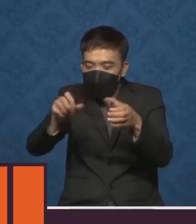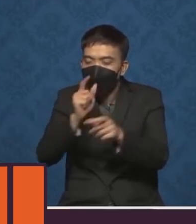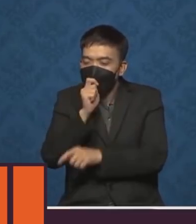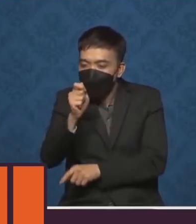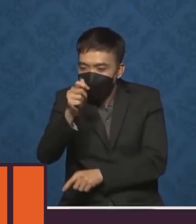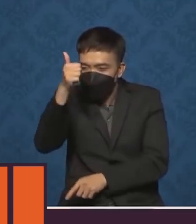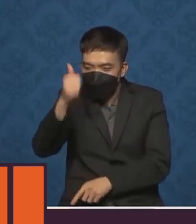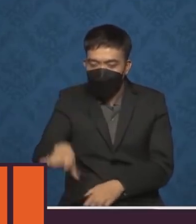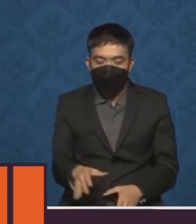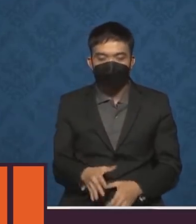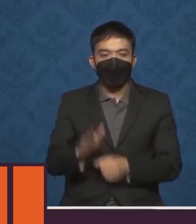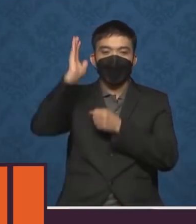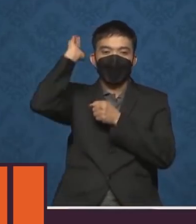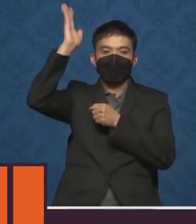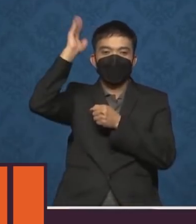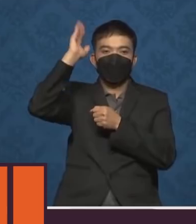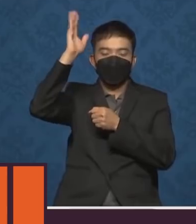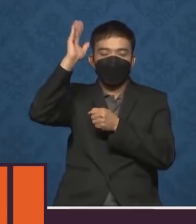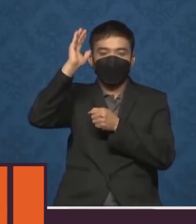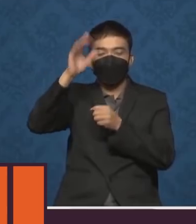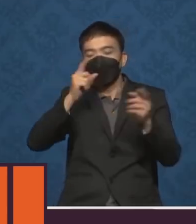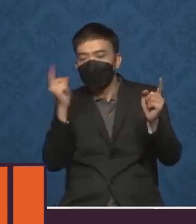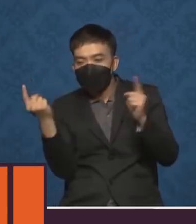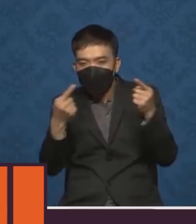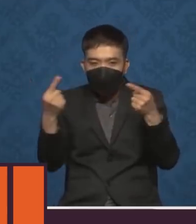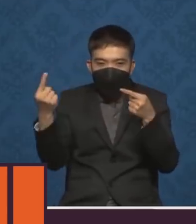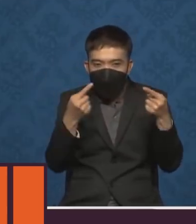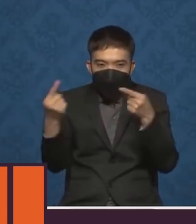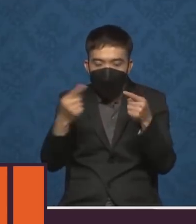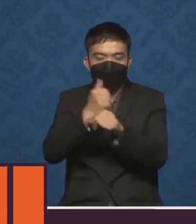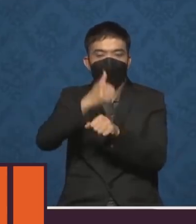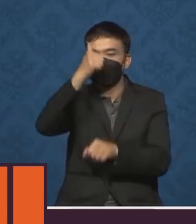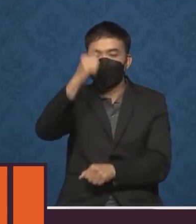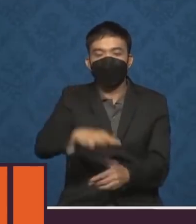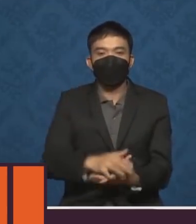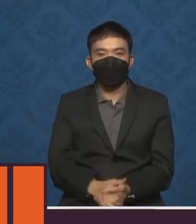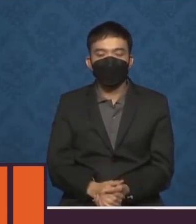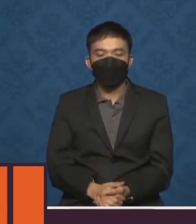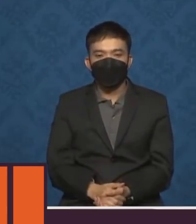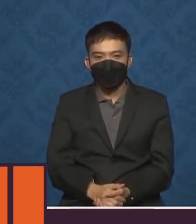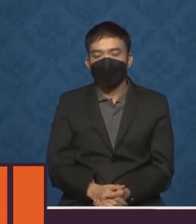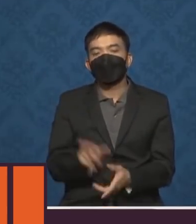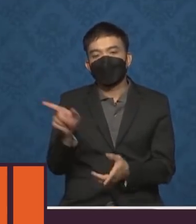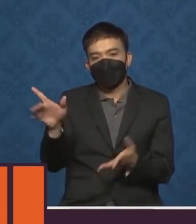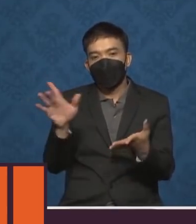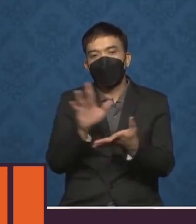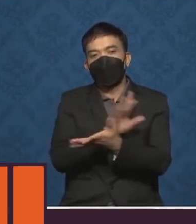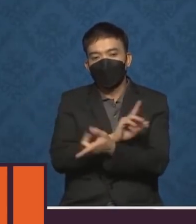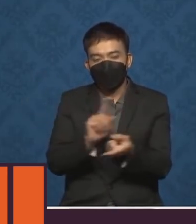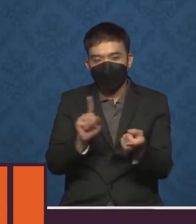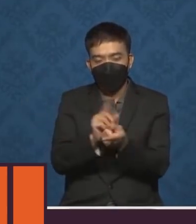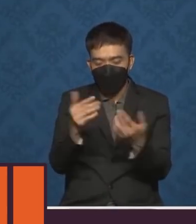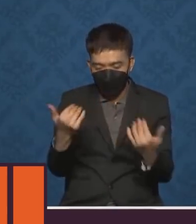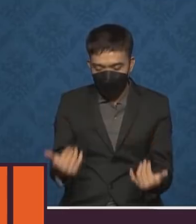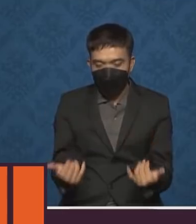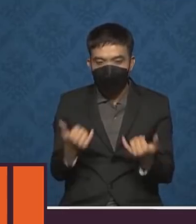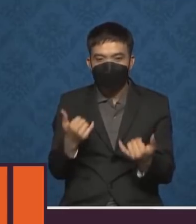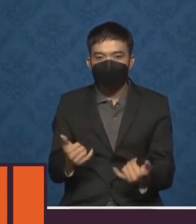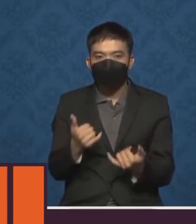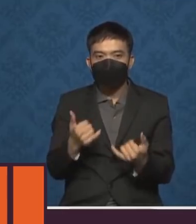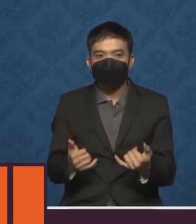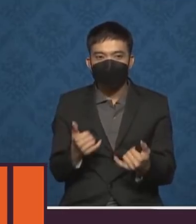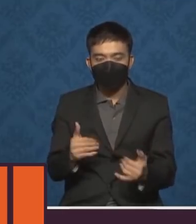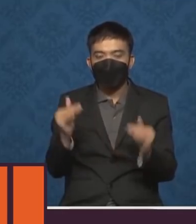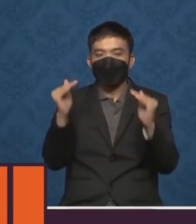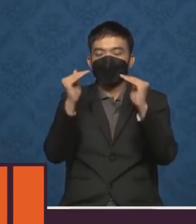เวทีในการอภิปรายถกเถียงไม่ได้ท่านประธานครับนี่คือวัฒนธรรมที่ทำให้ตอนนี้นะครับเรามี